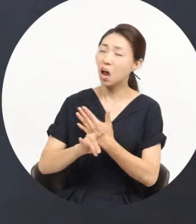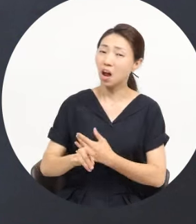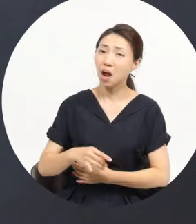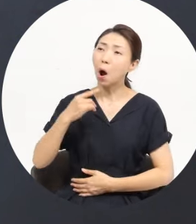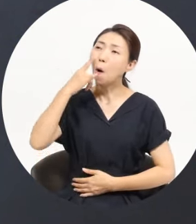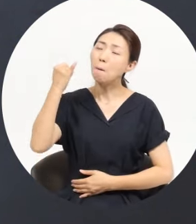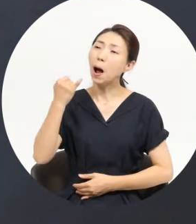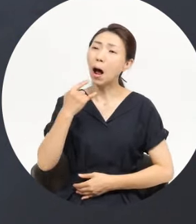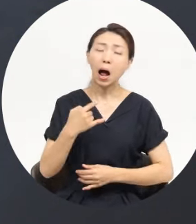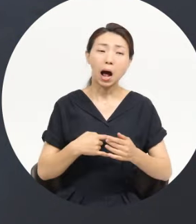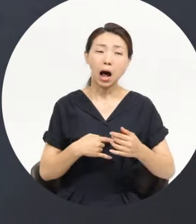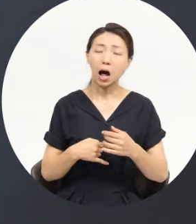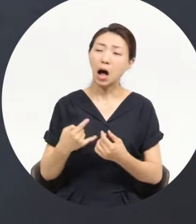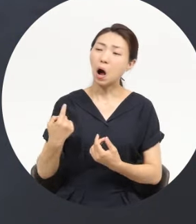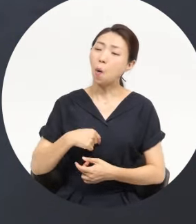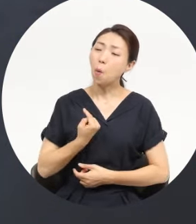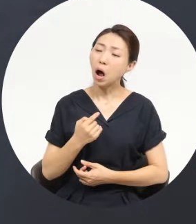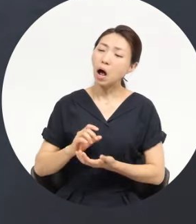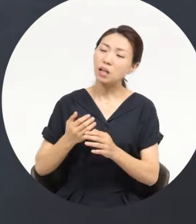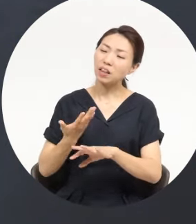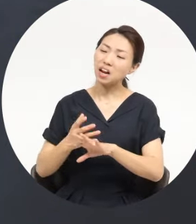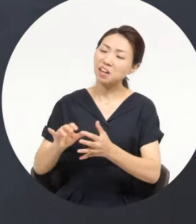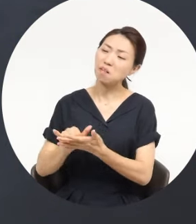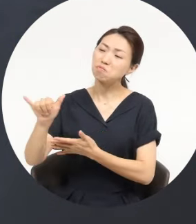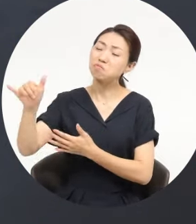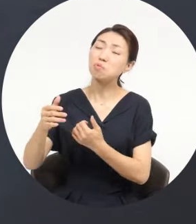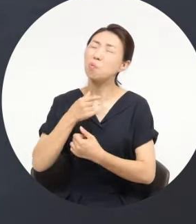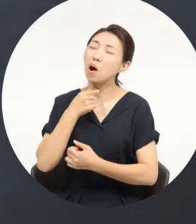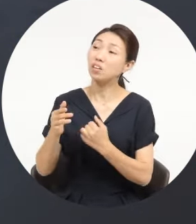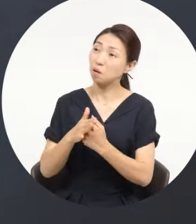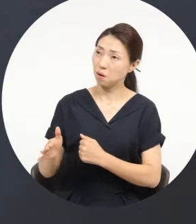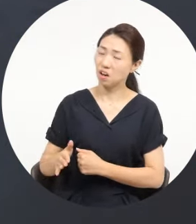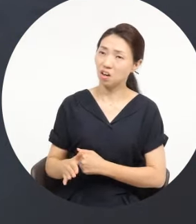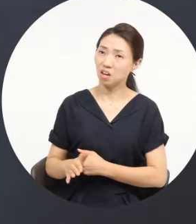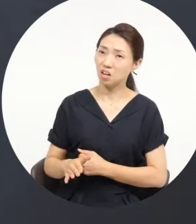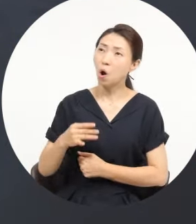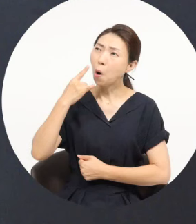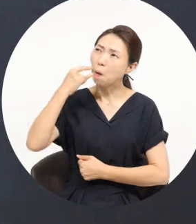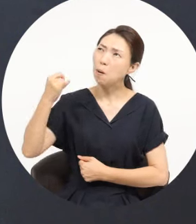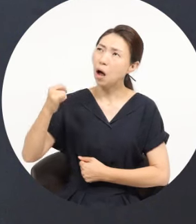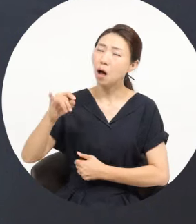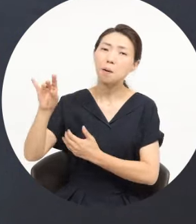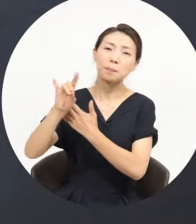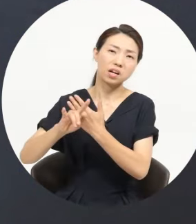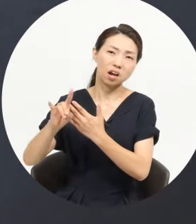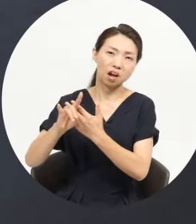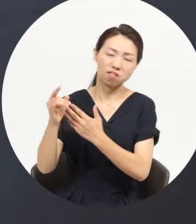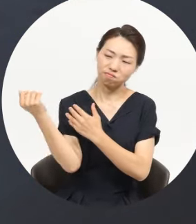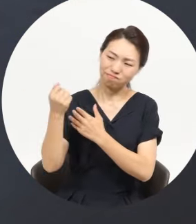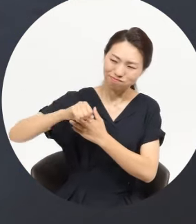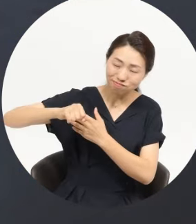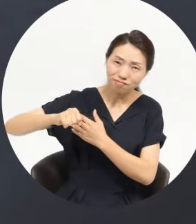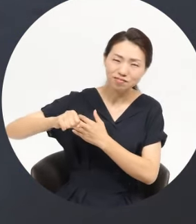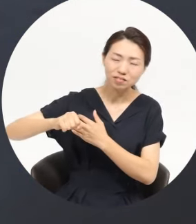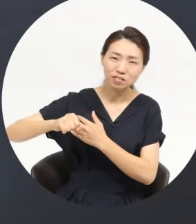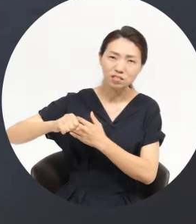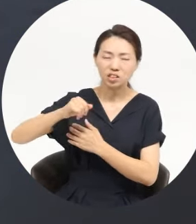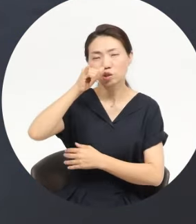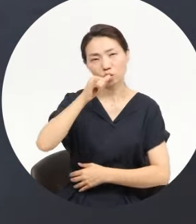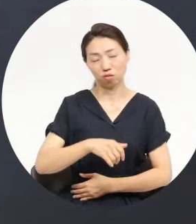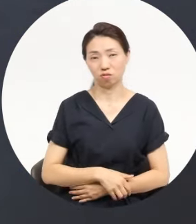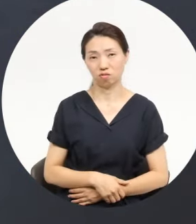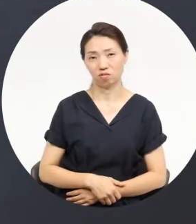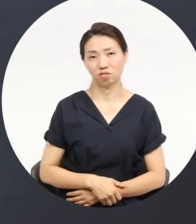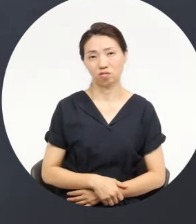핑계대고 왔지. 그러니까 더 저항을 하고 공부를 다나 그거를 두